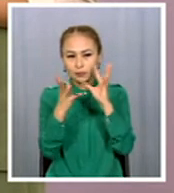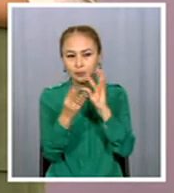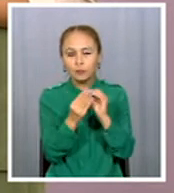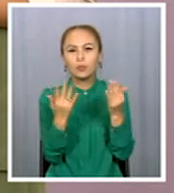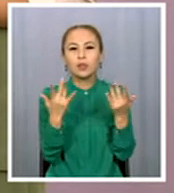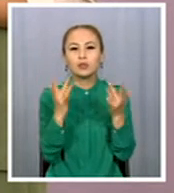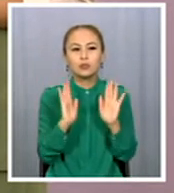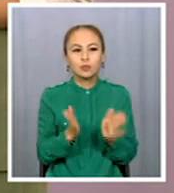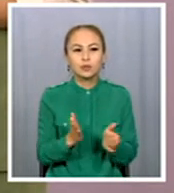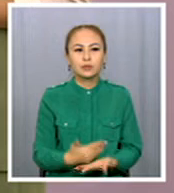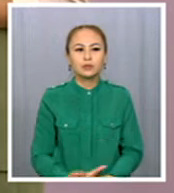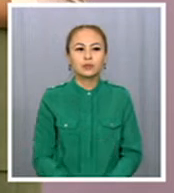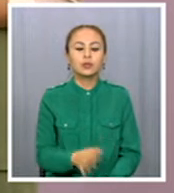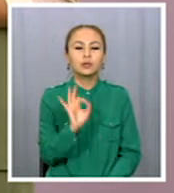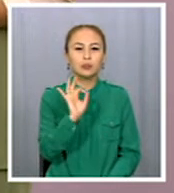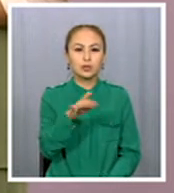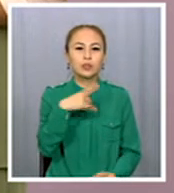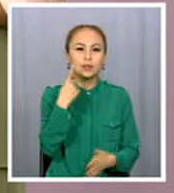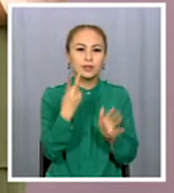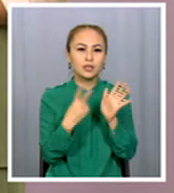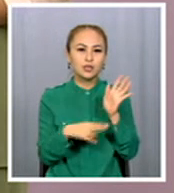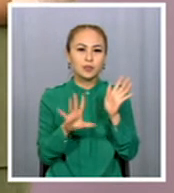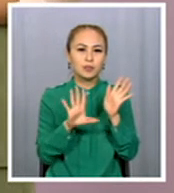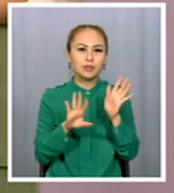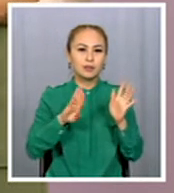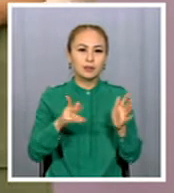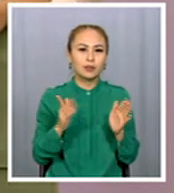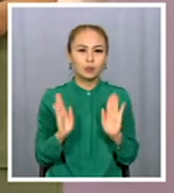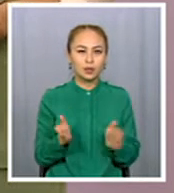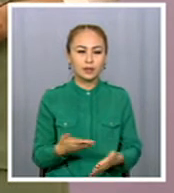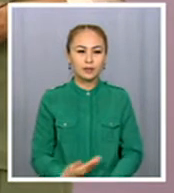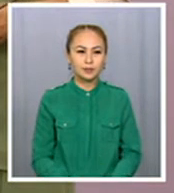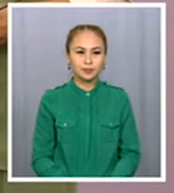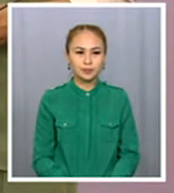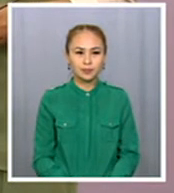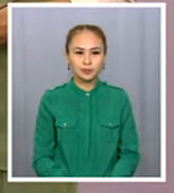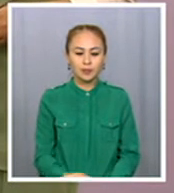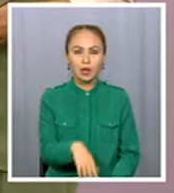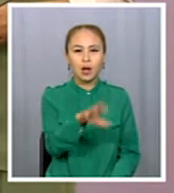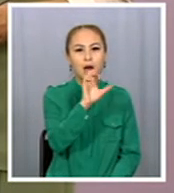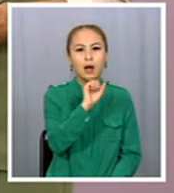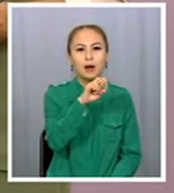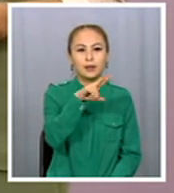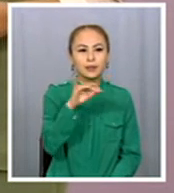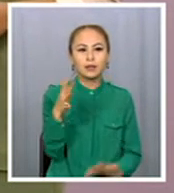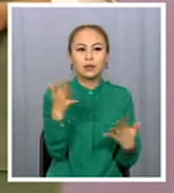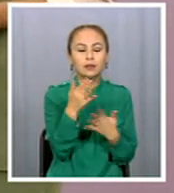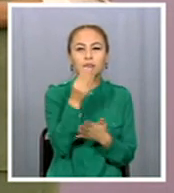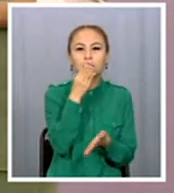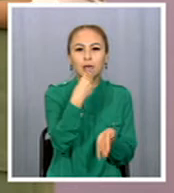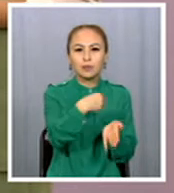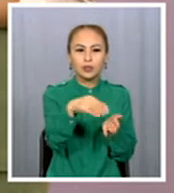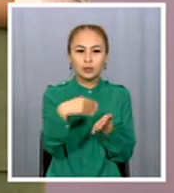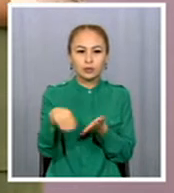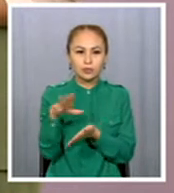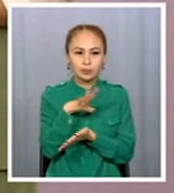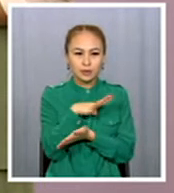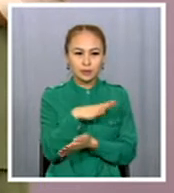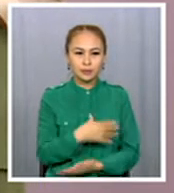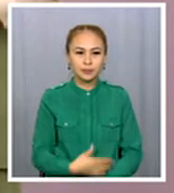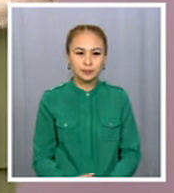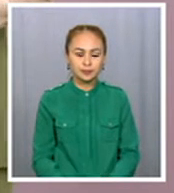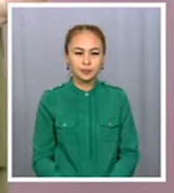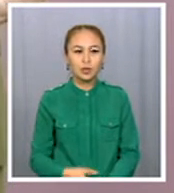теңгеге тең? Дұрыс айтасындар, 75 теңгеге тең. Әли қай тағамның түрін сатып алды? Әрине,